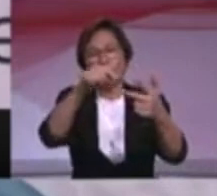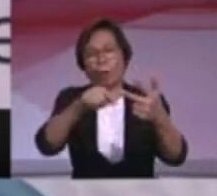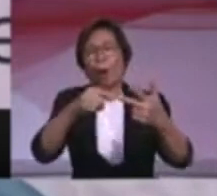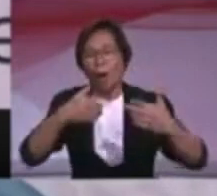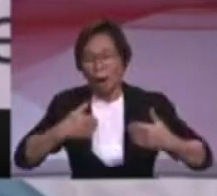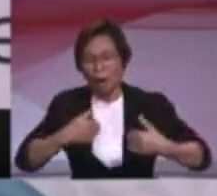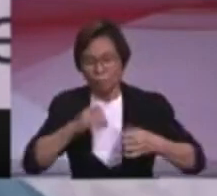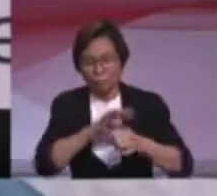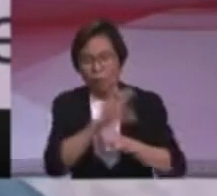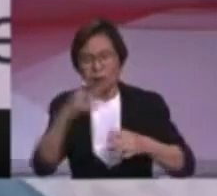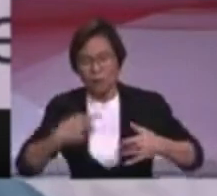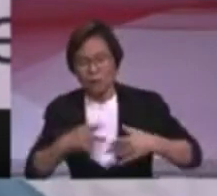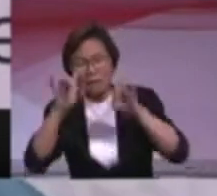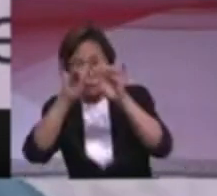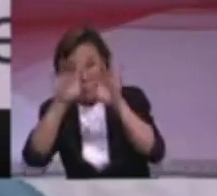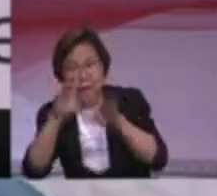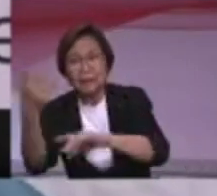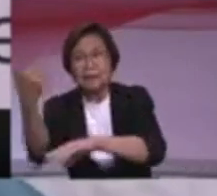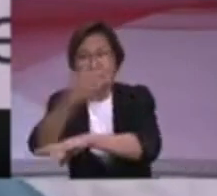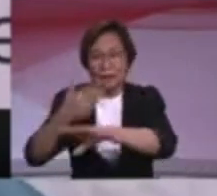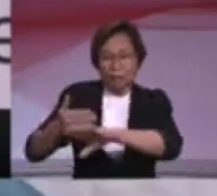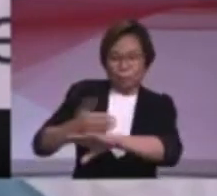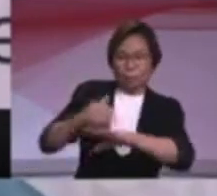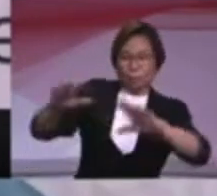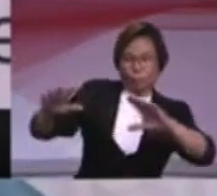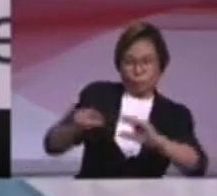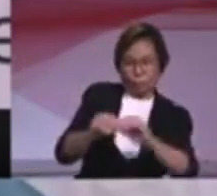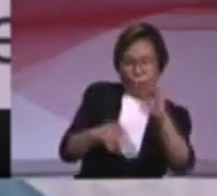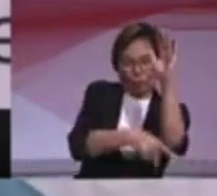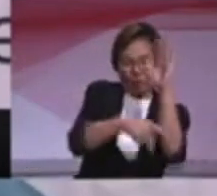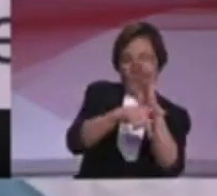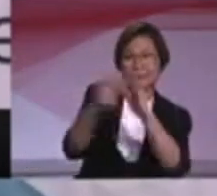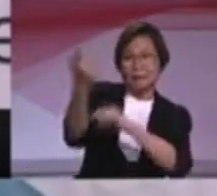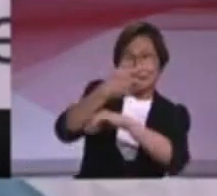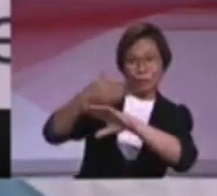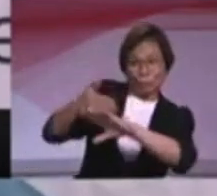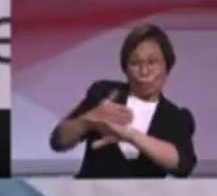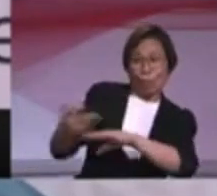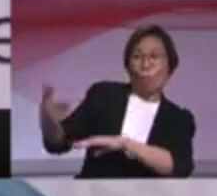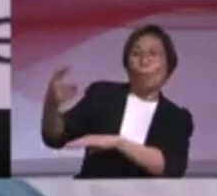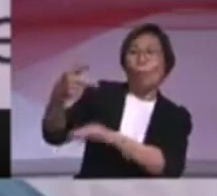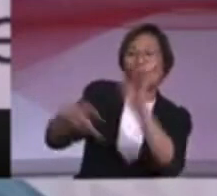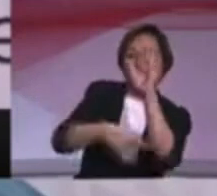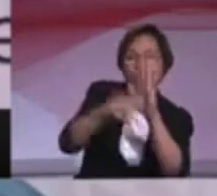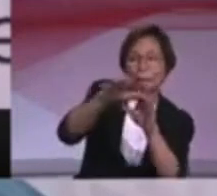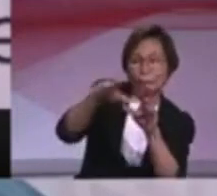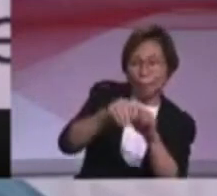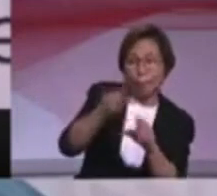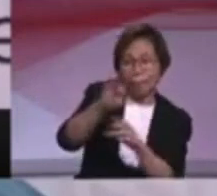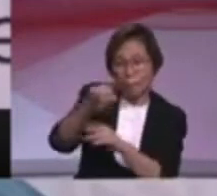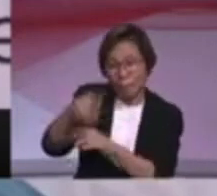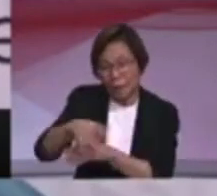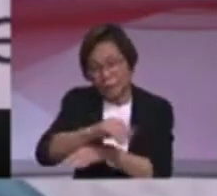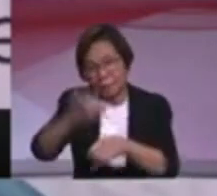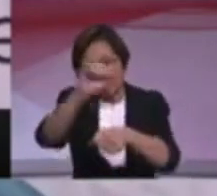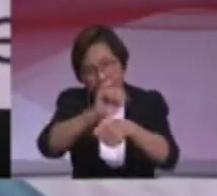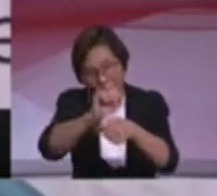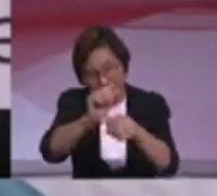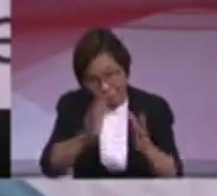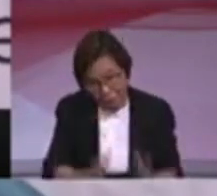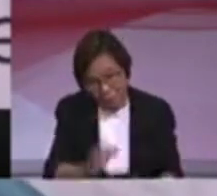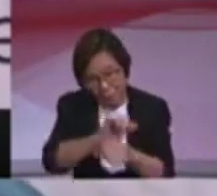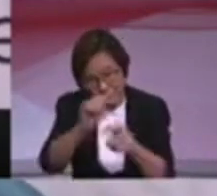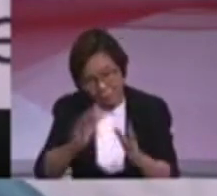Kita menjalankan saringan 3 hari sebelum sidang parlimen, dan saringan ini melibatkan ahli parlimen dan petugas-petugas dan